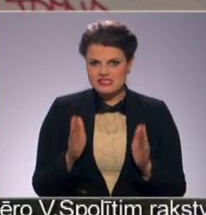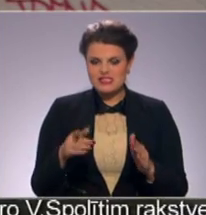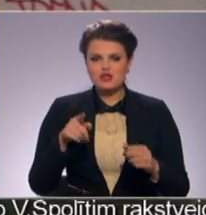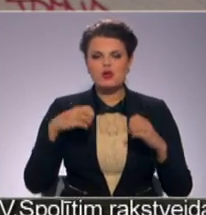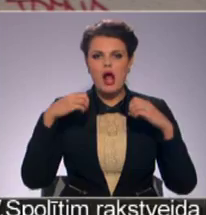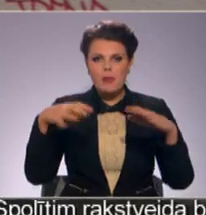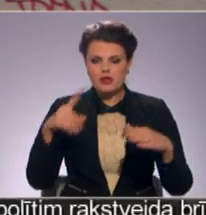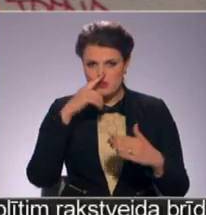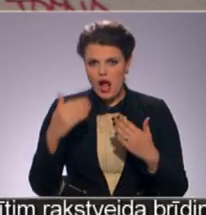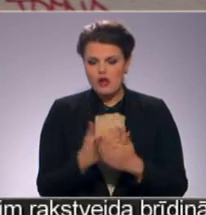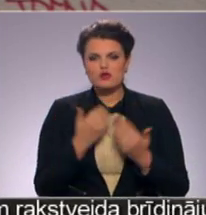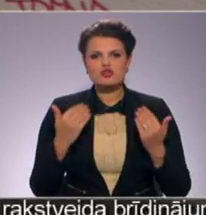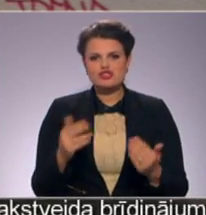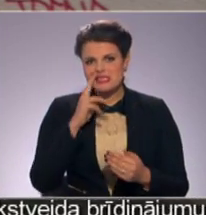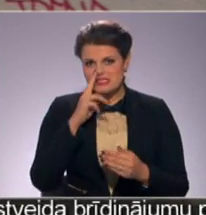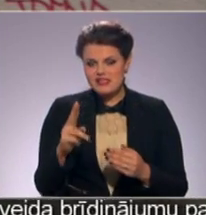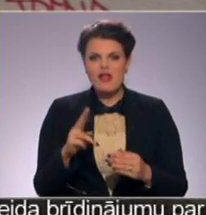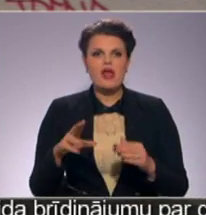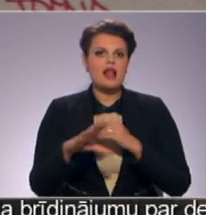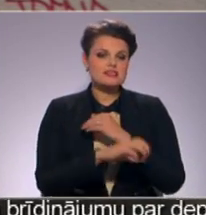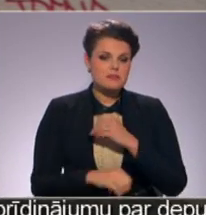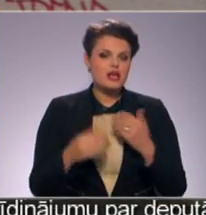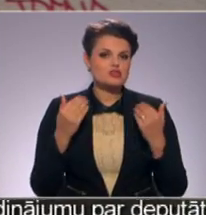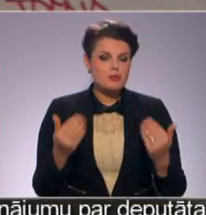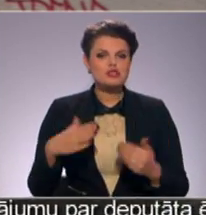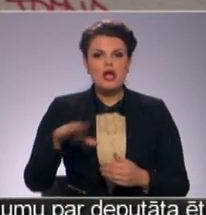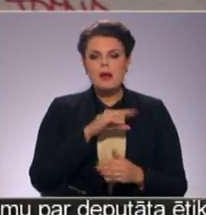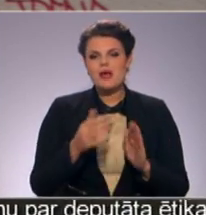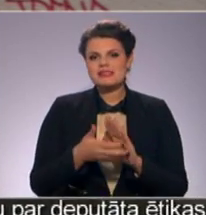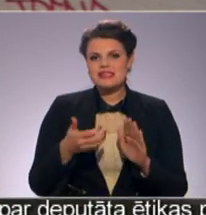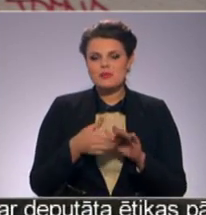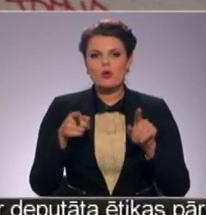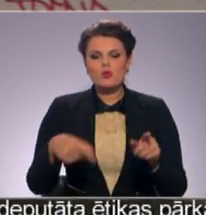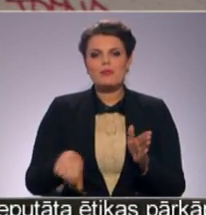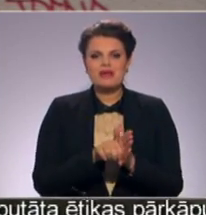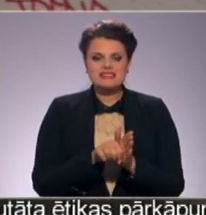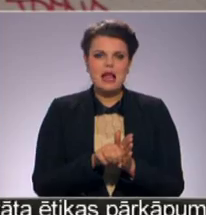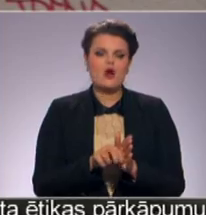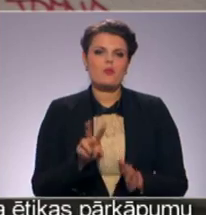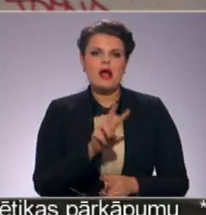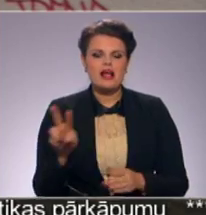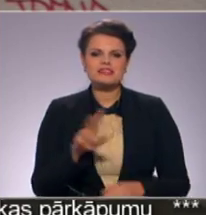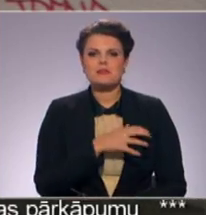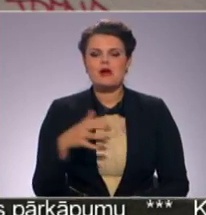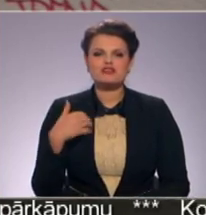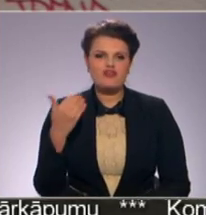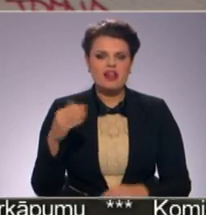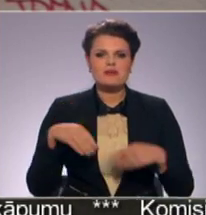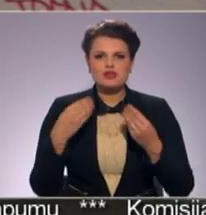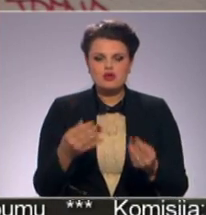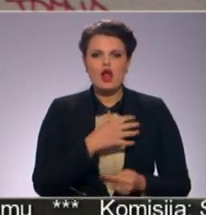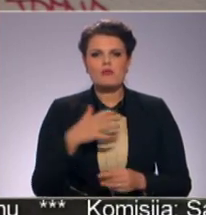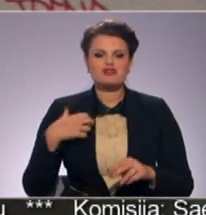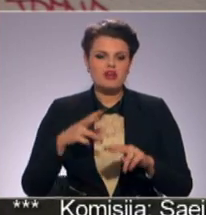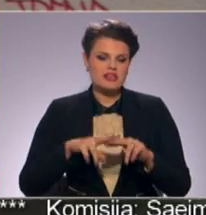mēs atjaunosim jau šīs nedēļas beigās. Pašlaik mēs izmantosim to pieslēgumu, kas ir pašvaldības dotais ar